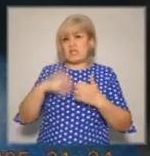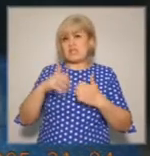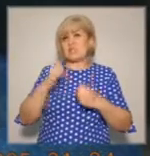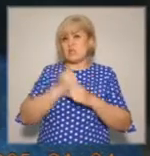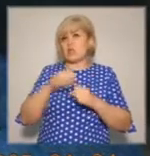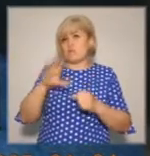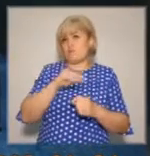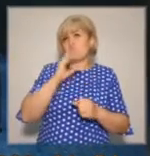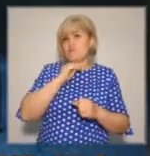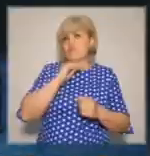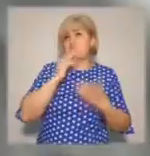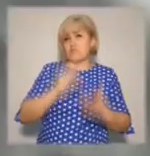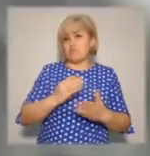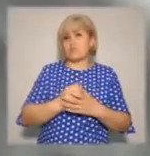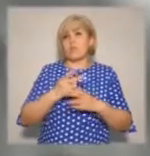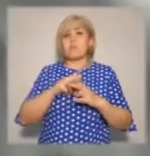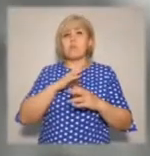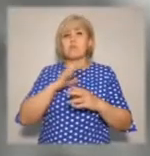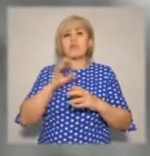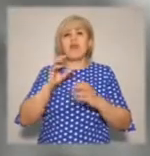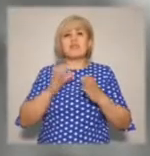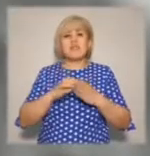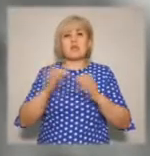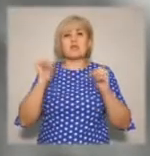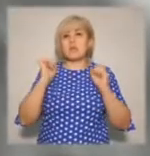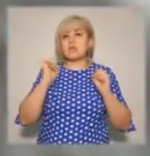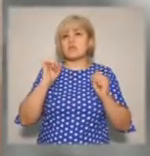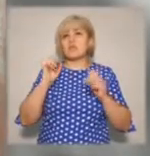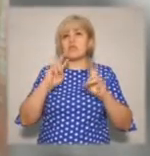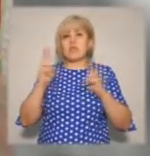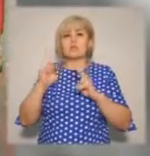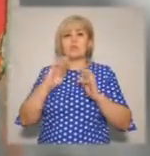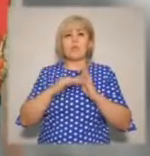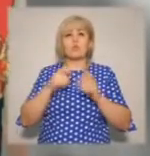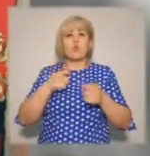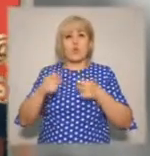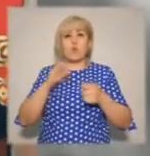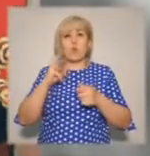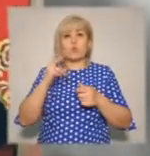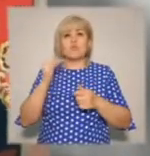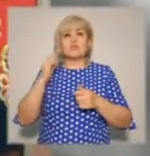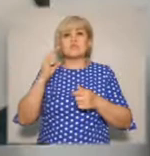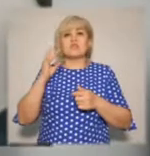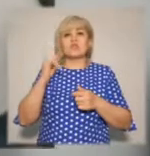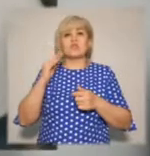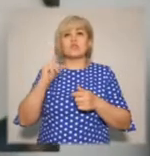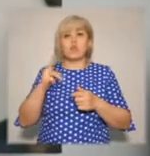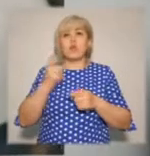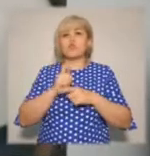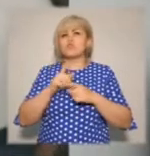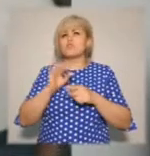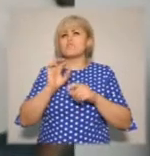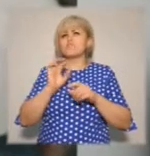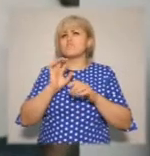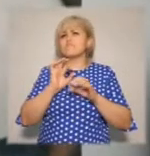замечательный тренер, преподаватель. Сейчас это судья первой категории. Воспитала очень много талантливых пар. Рада, что